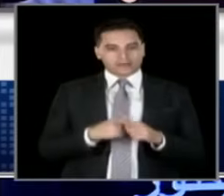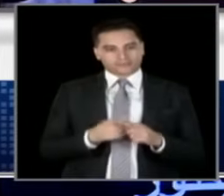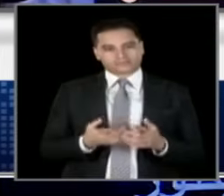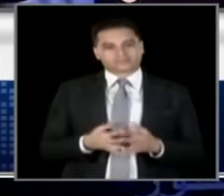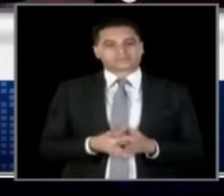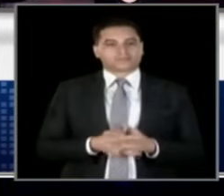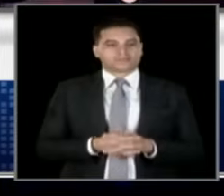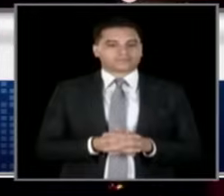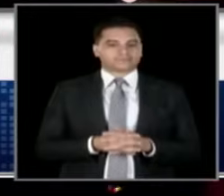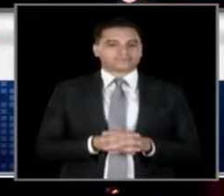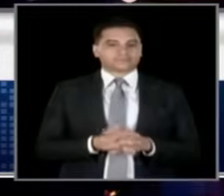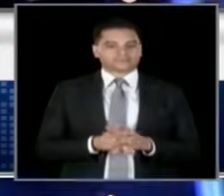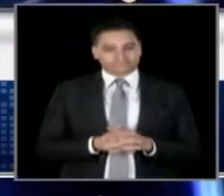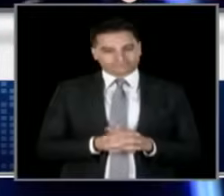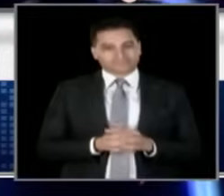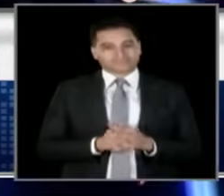إجابة خاطئة